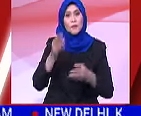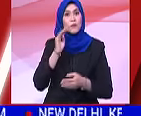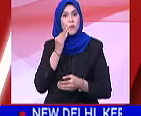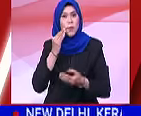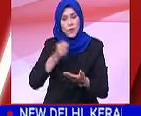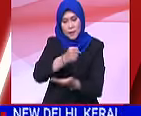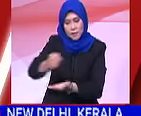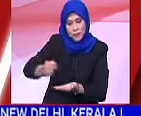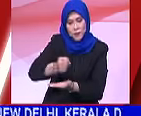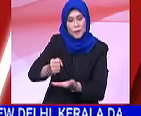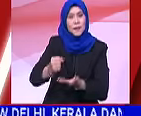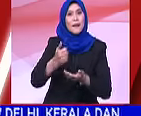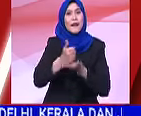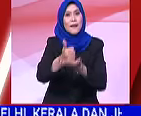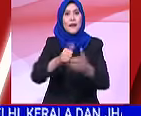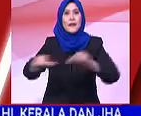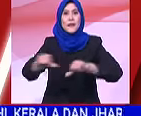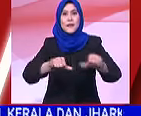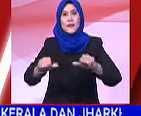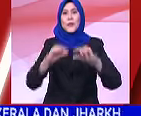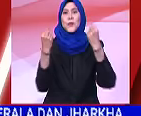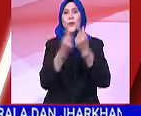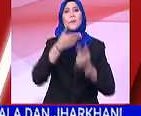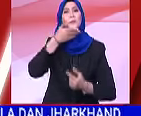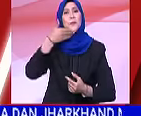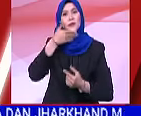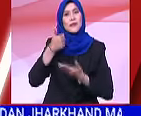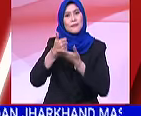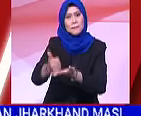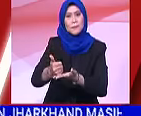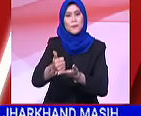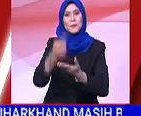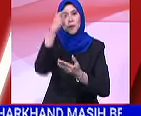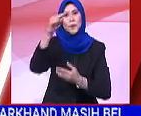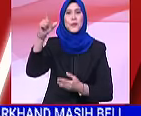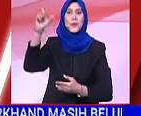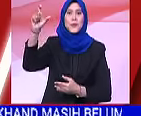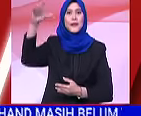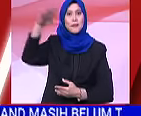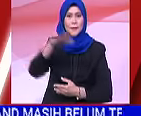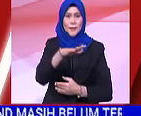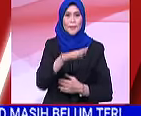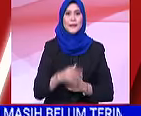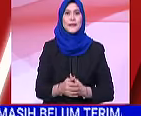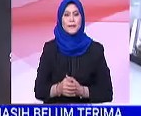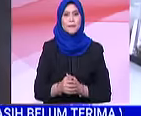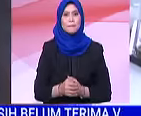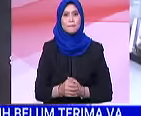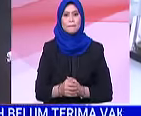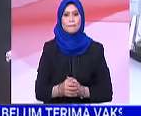hasil daripada aktiviti gotong royong golongan belia di kawasan itu bersempena bulan Ramadan.